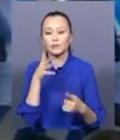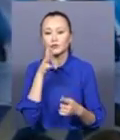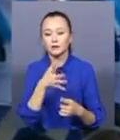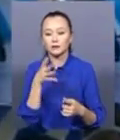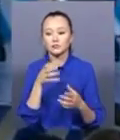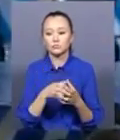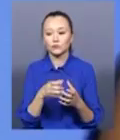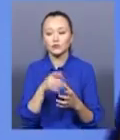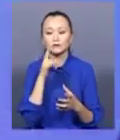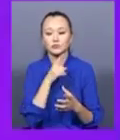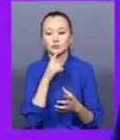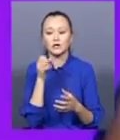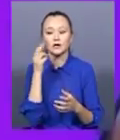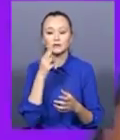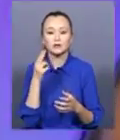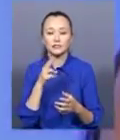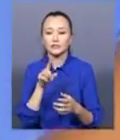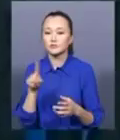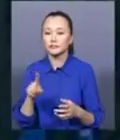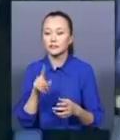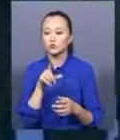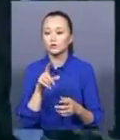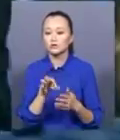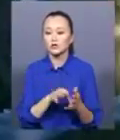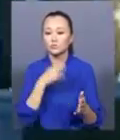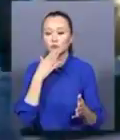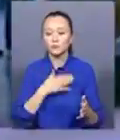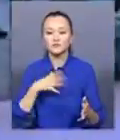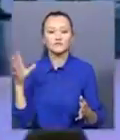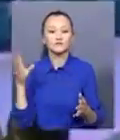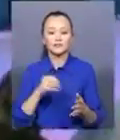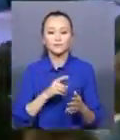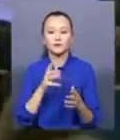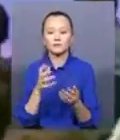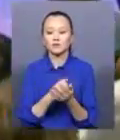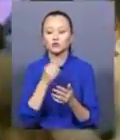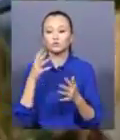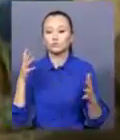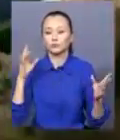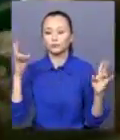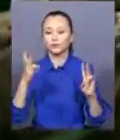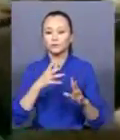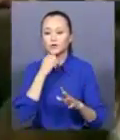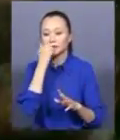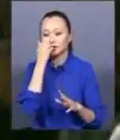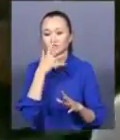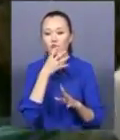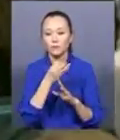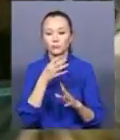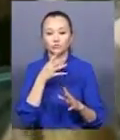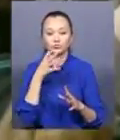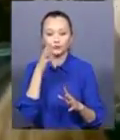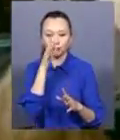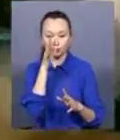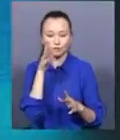образовалась сборная Казахстана «Астана КЗ». Ребята сразу полюбились всем и набрали большую популярность благодаря своему